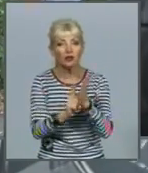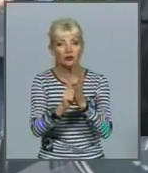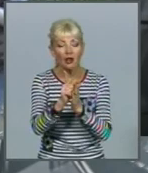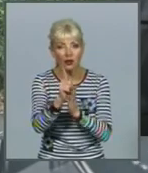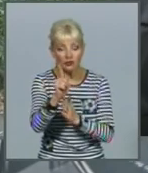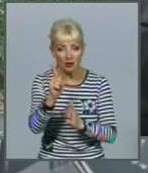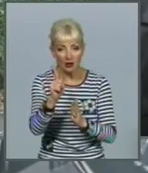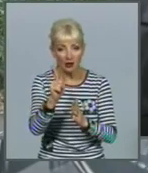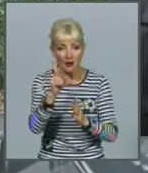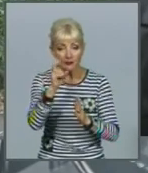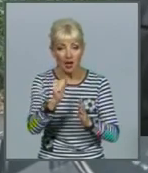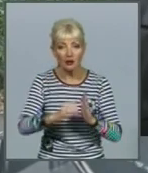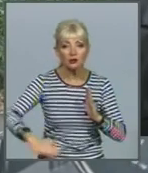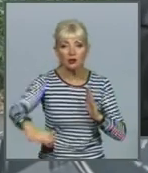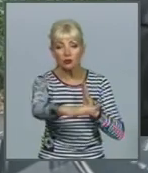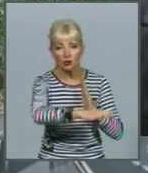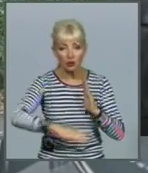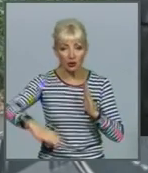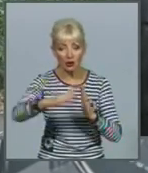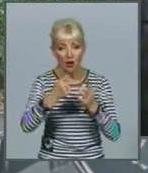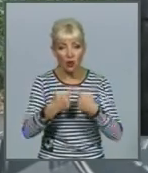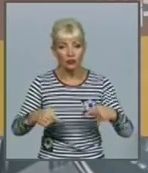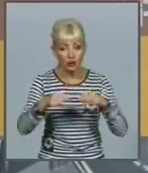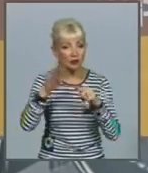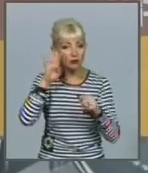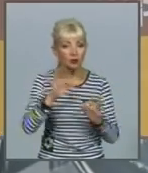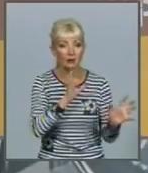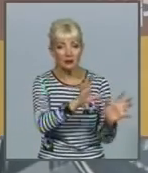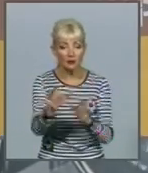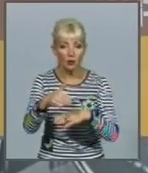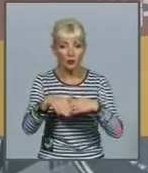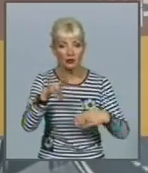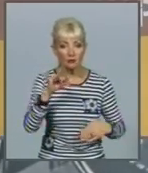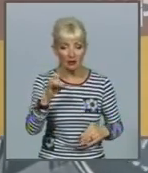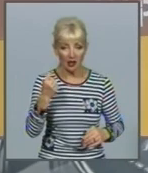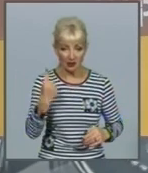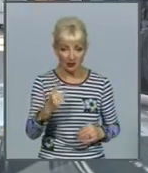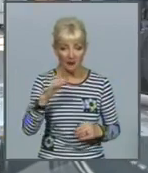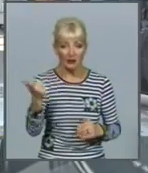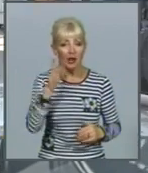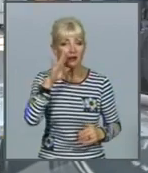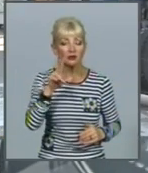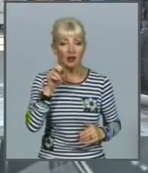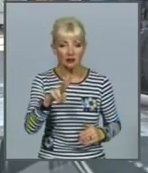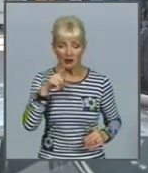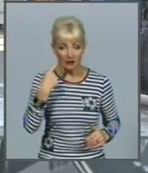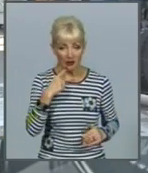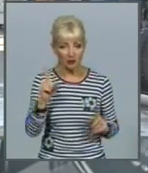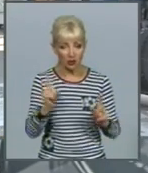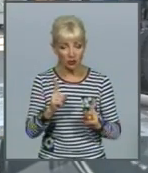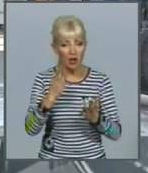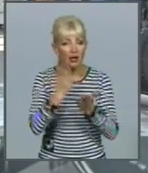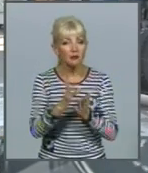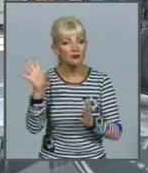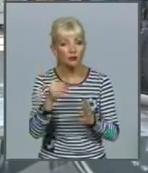території участка водоснабження по вулиці Міра 1. У «Харківводоканалі» говорять, що мають все необхідне, щоб